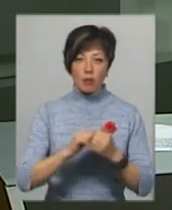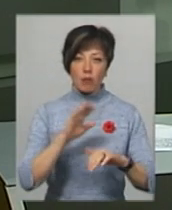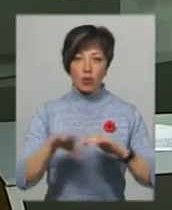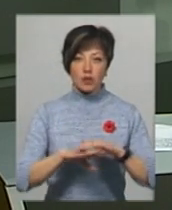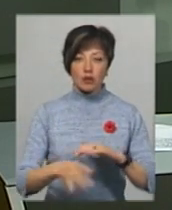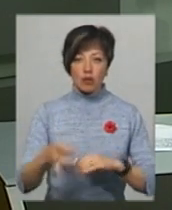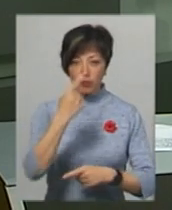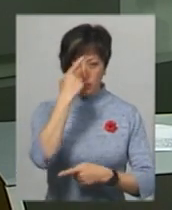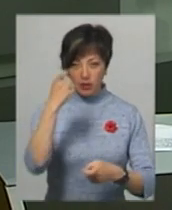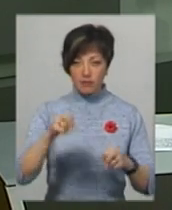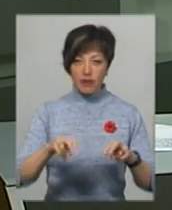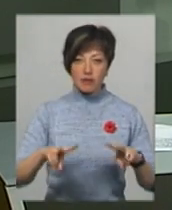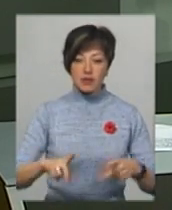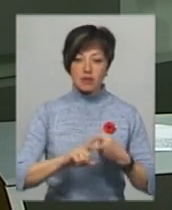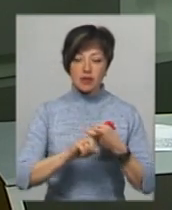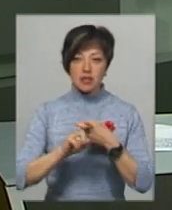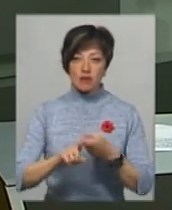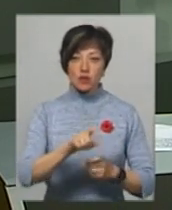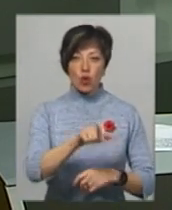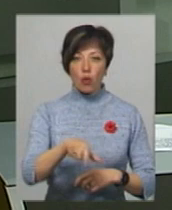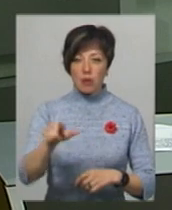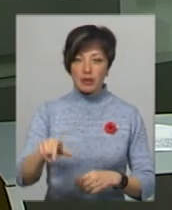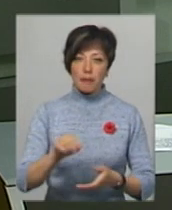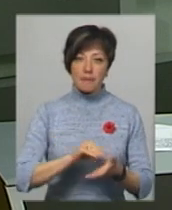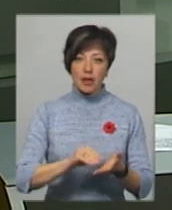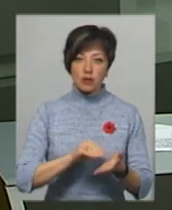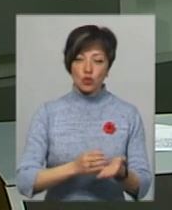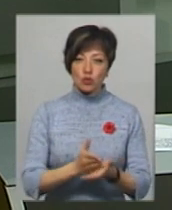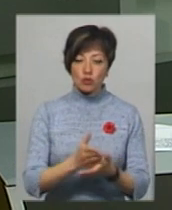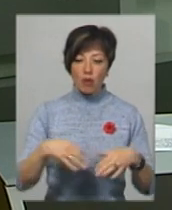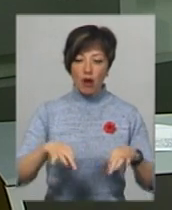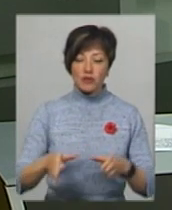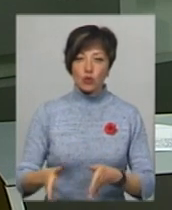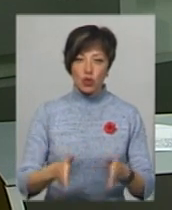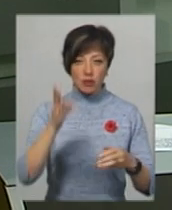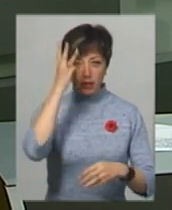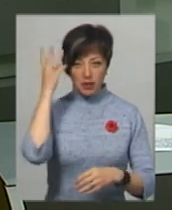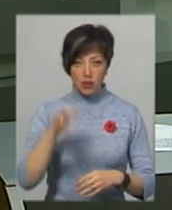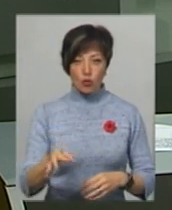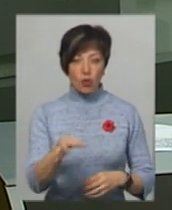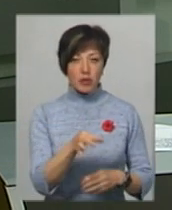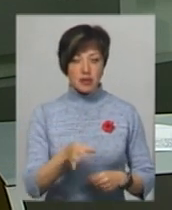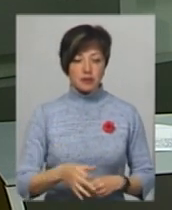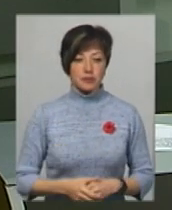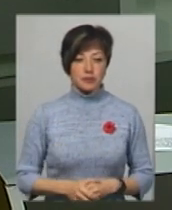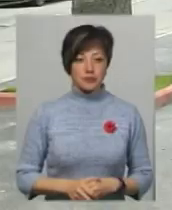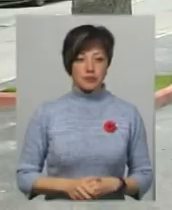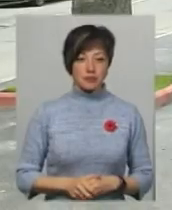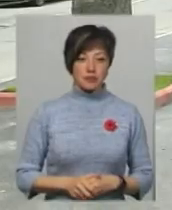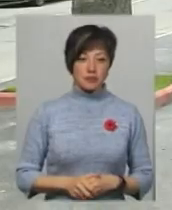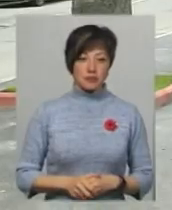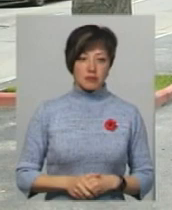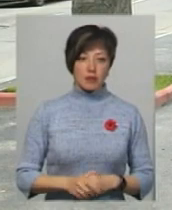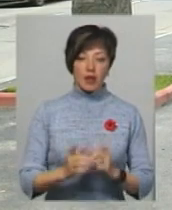Про це повідомляє фахівець із зв'язків з громадськістю та пресою служби автодоріг у Хмельницькій області Наталія Колодій.